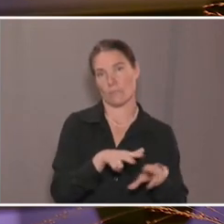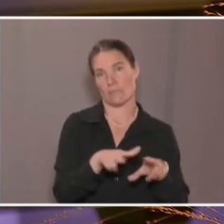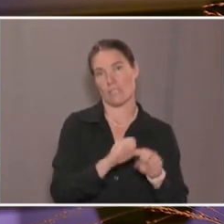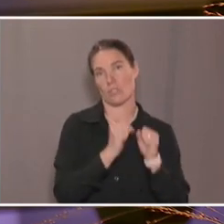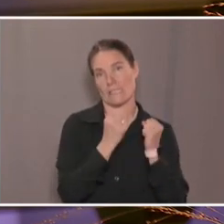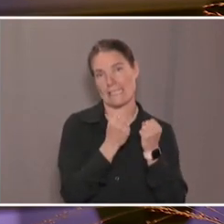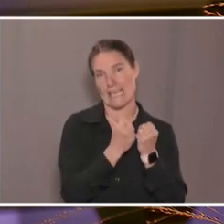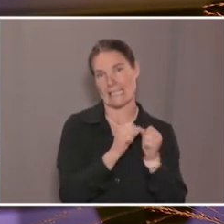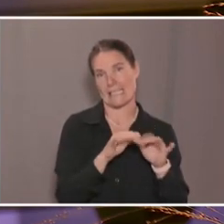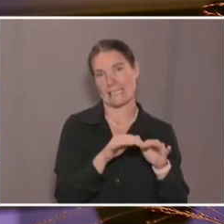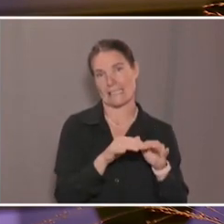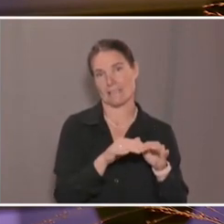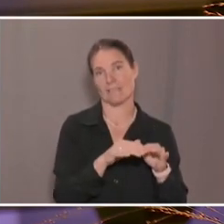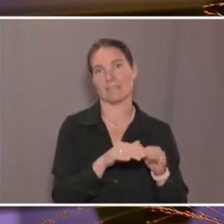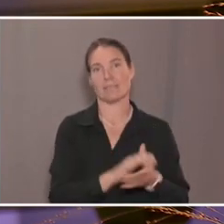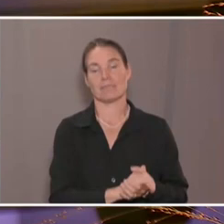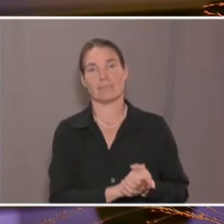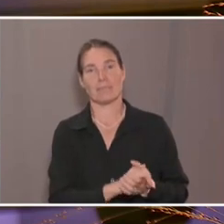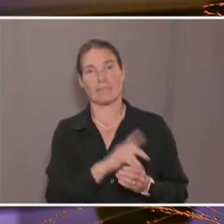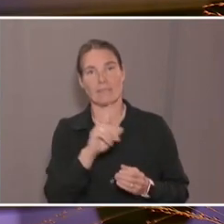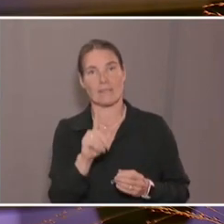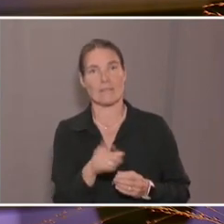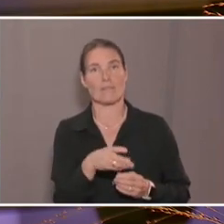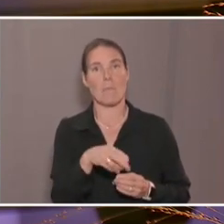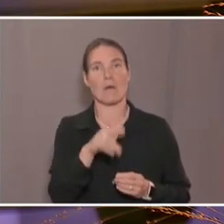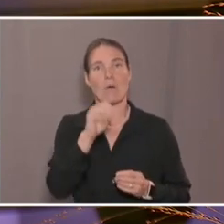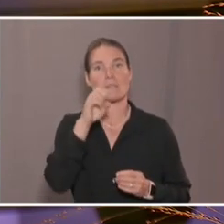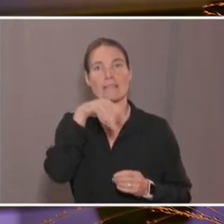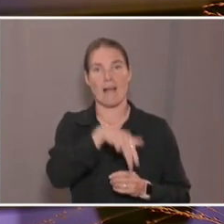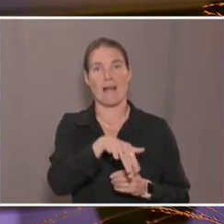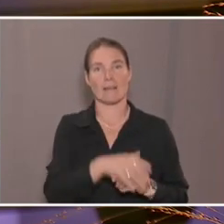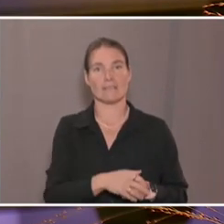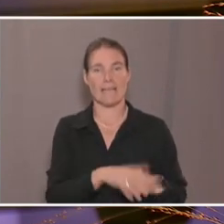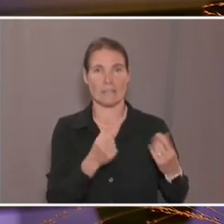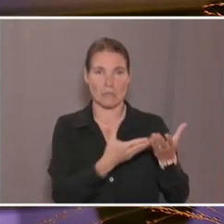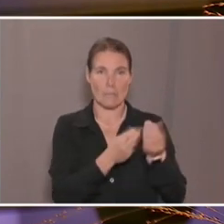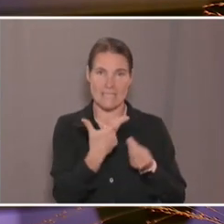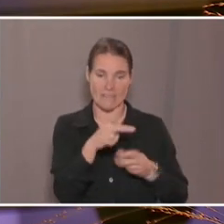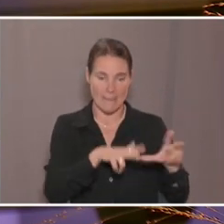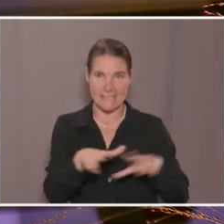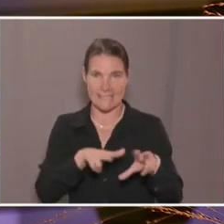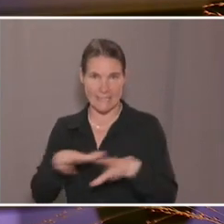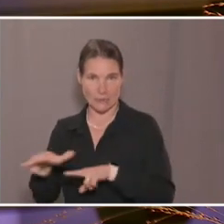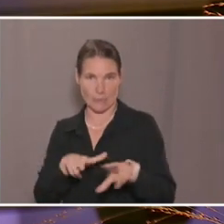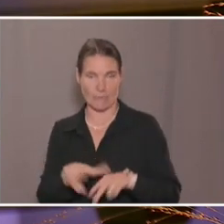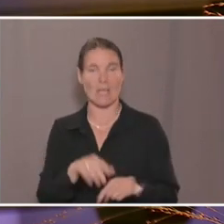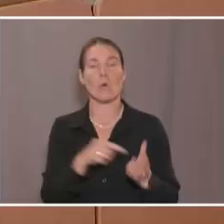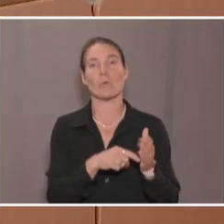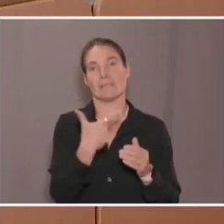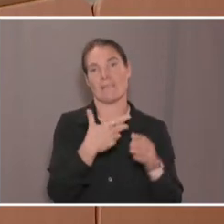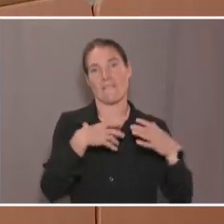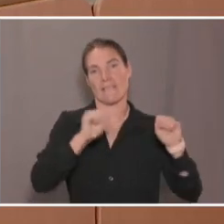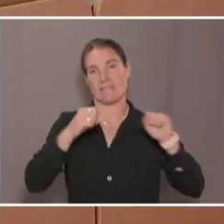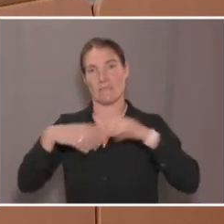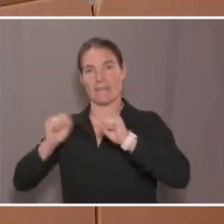Frau Torp, herzlich willkommen. Zwei Ministerien aus einem Grund, weil wir eigentlich zwei Feste heute feiern, dazu gleich